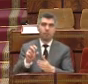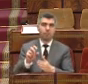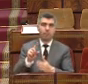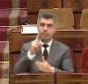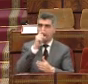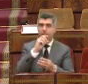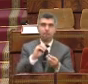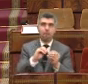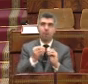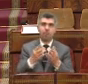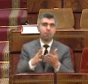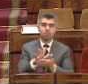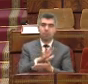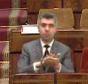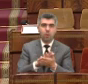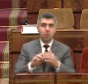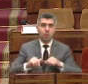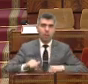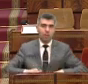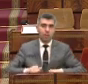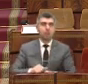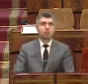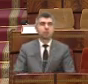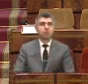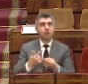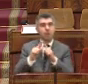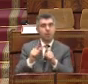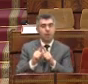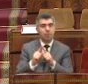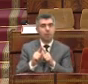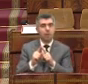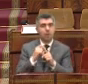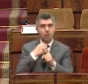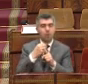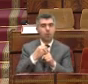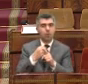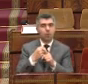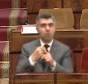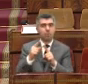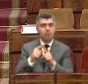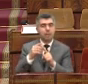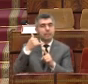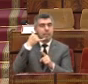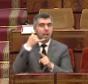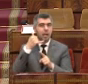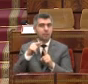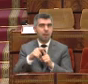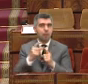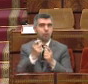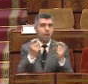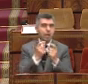مع ماشي بوحدكم كوزاره ولا كحكومه، ولكن مع شركات ديال الاتصالات اللي هي الى حد الان في بعض الاحيان لم